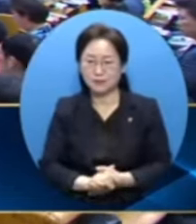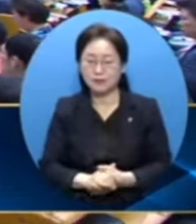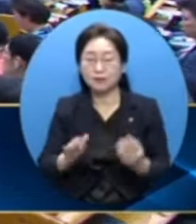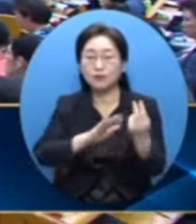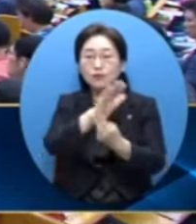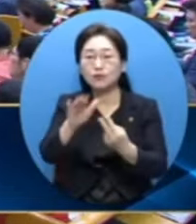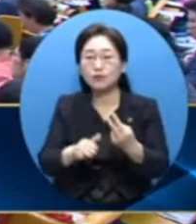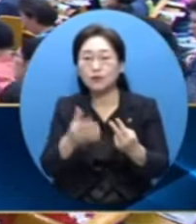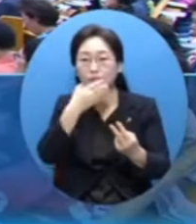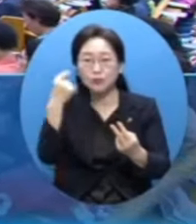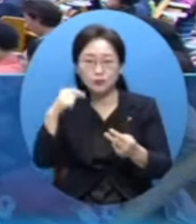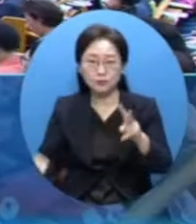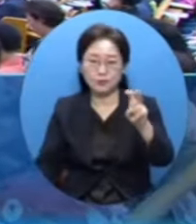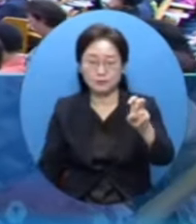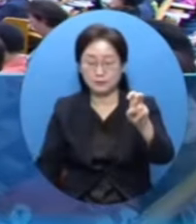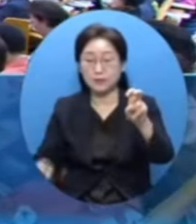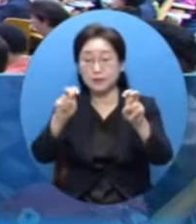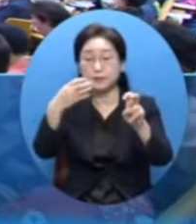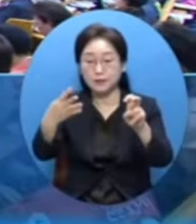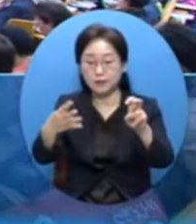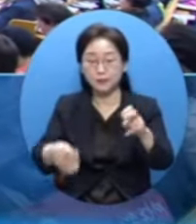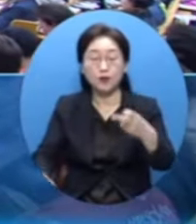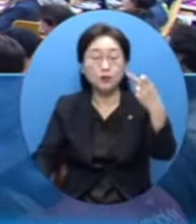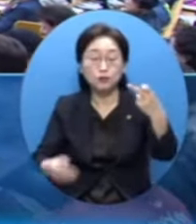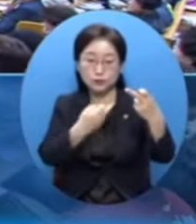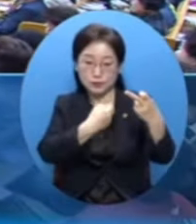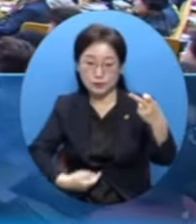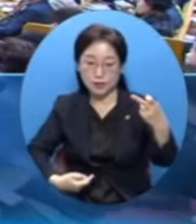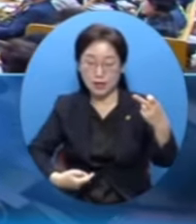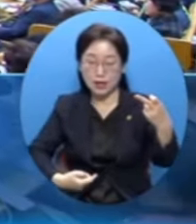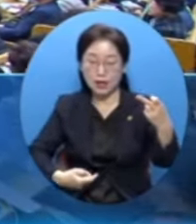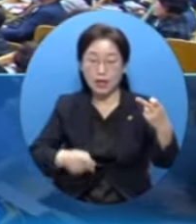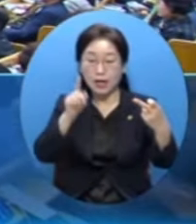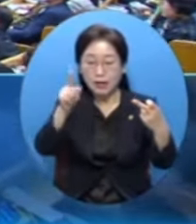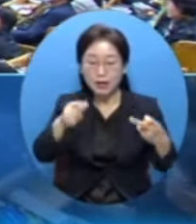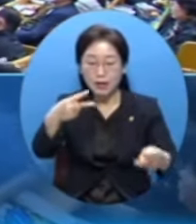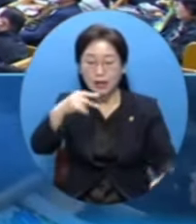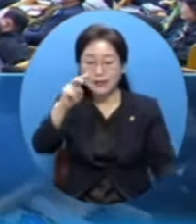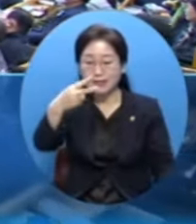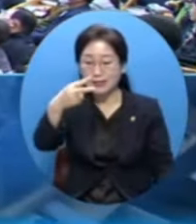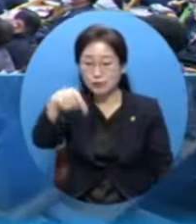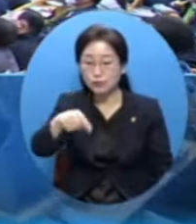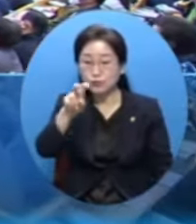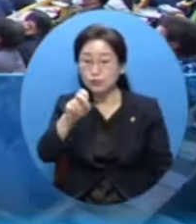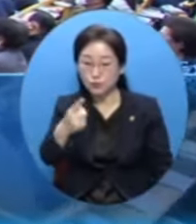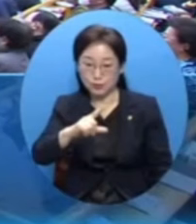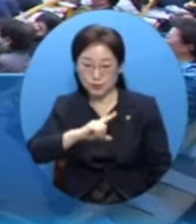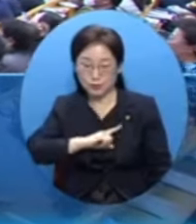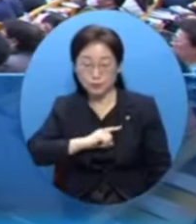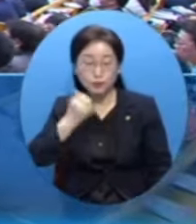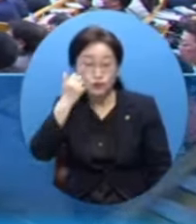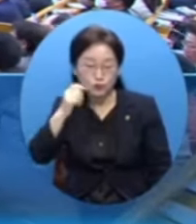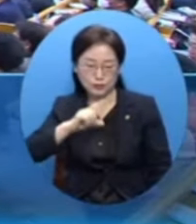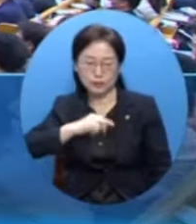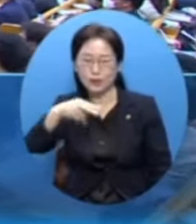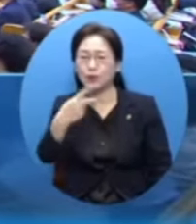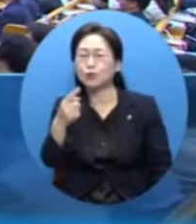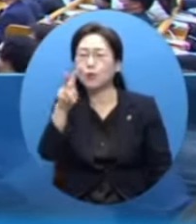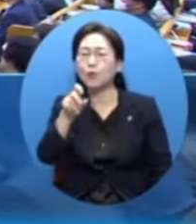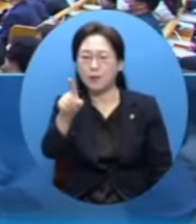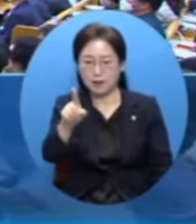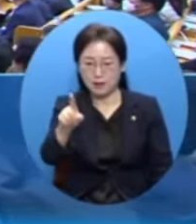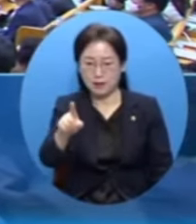요한복음 20장 24절을 말씀합니다. 열두 제자 중에 하나로서 디두모라 불리는 도마는 예수께서 오실 때 함께 있지